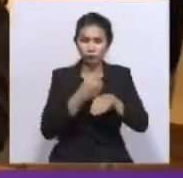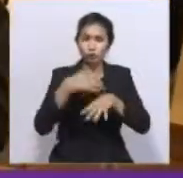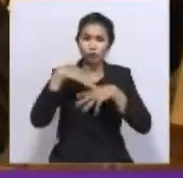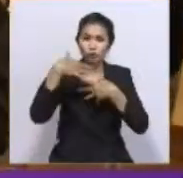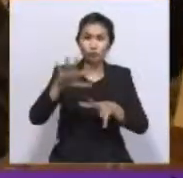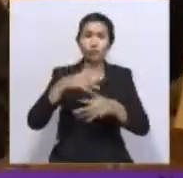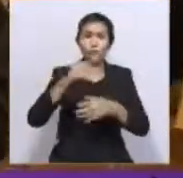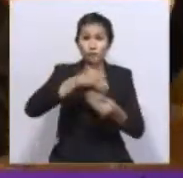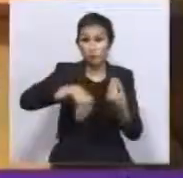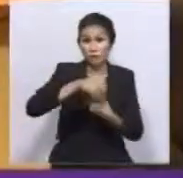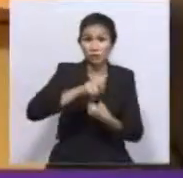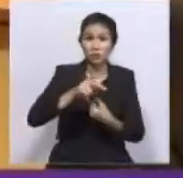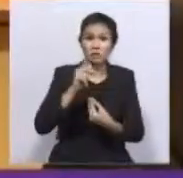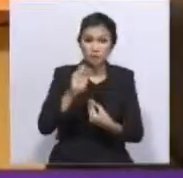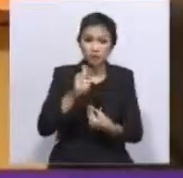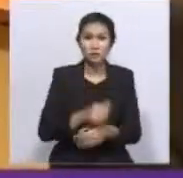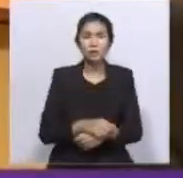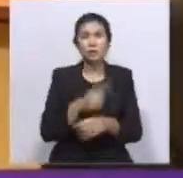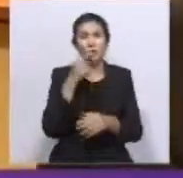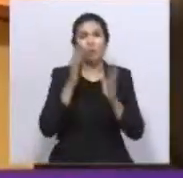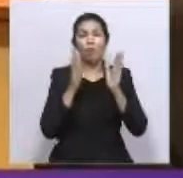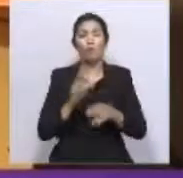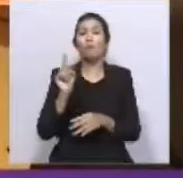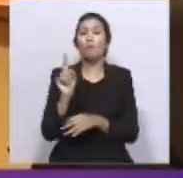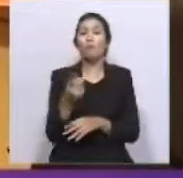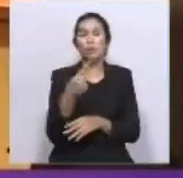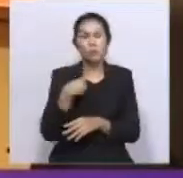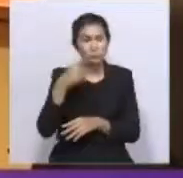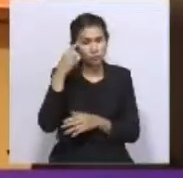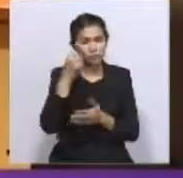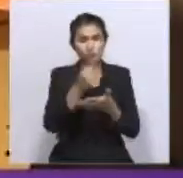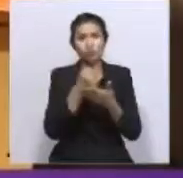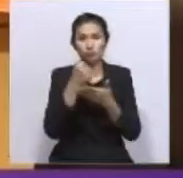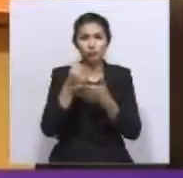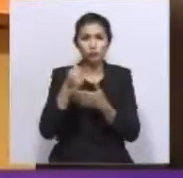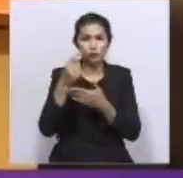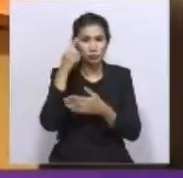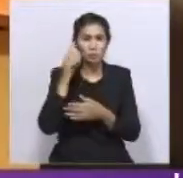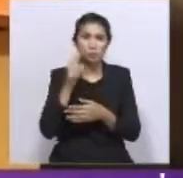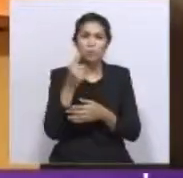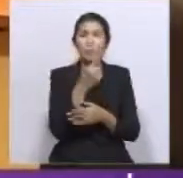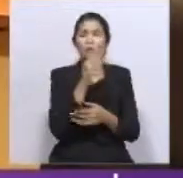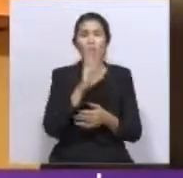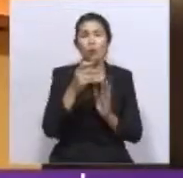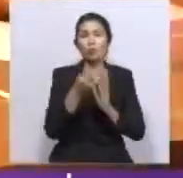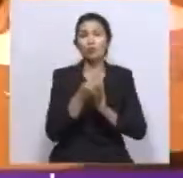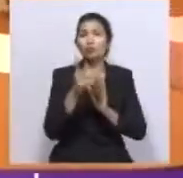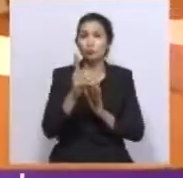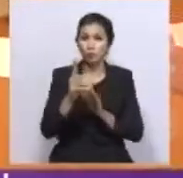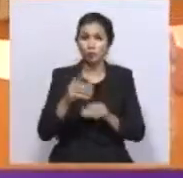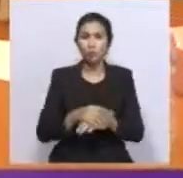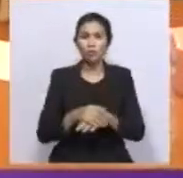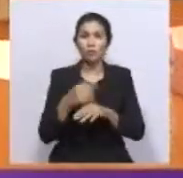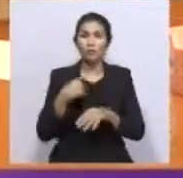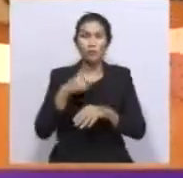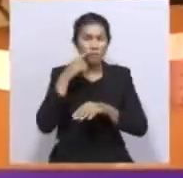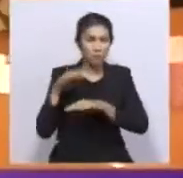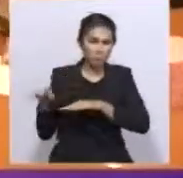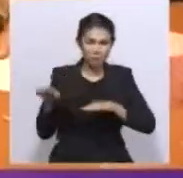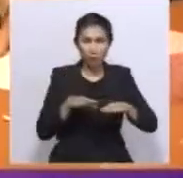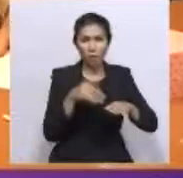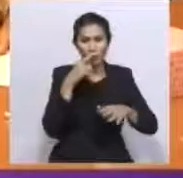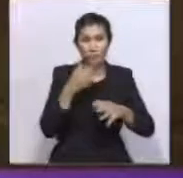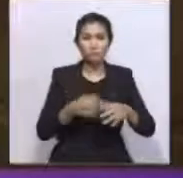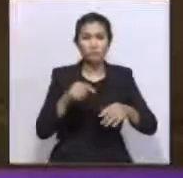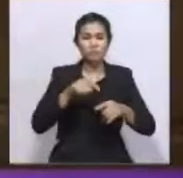ขนส่งทางเศรษฐกิจบูรณาการคนรุ่นใหม่ร่วมกันสร้างศักยภาพและนวัตกรรมของจังหวัดอุดรธานีเตรียมยกระดับเป็น